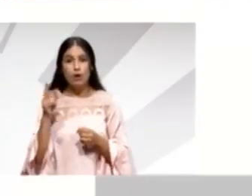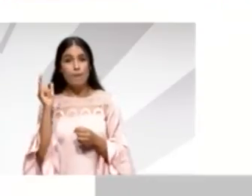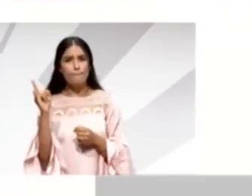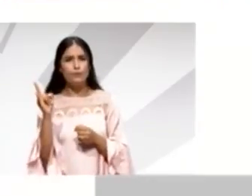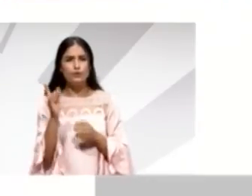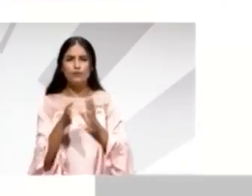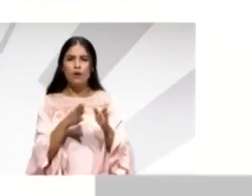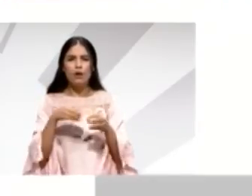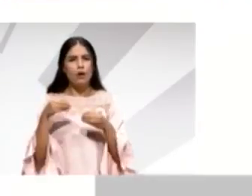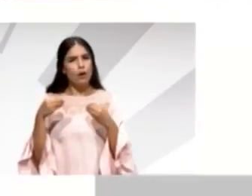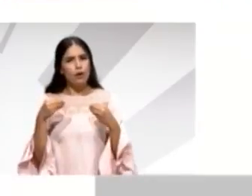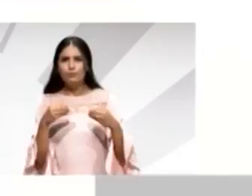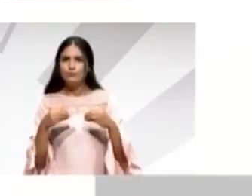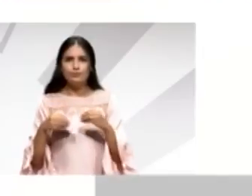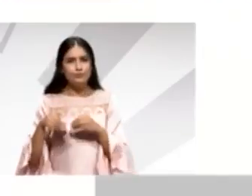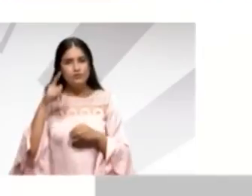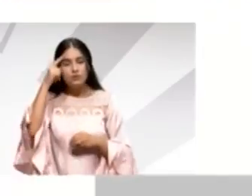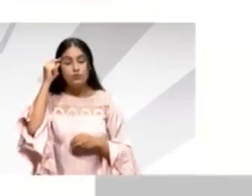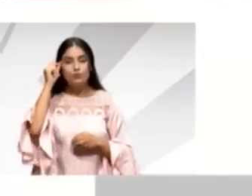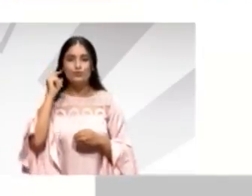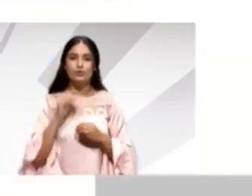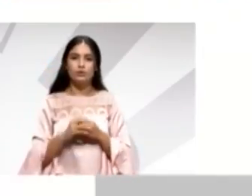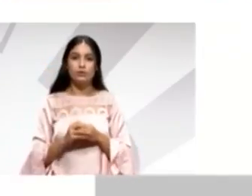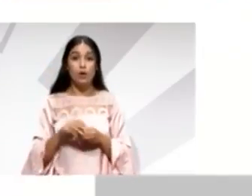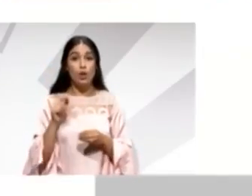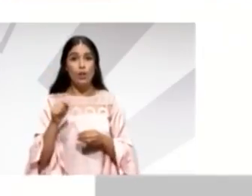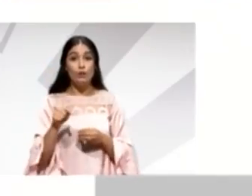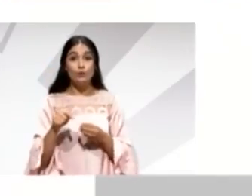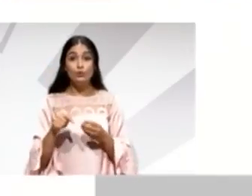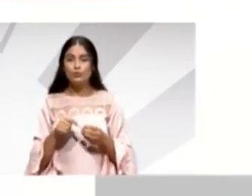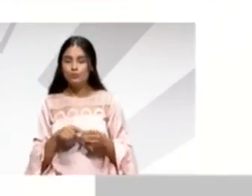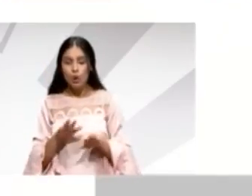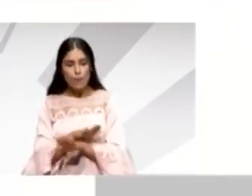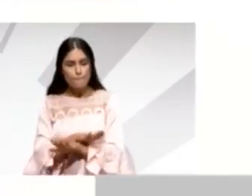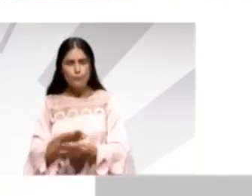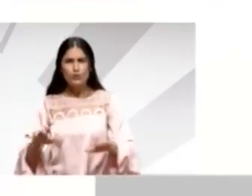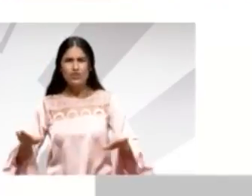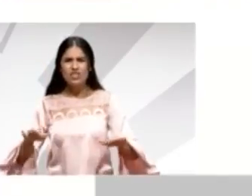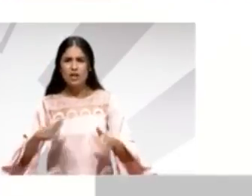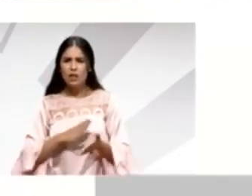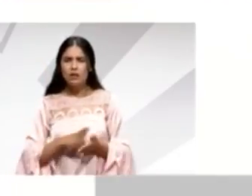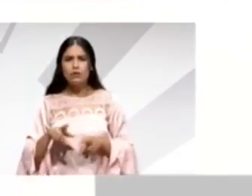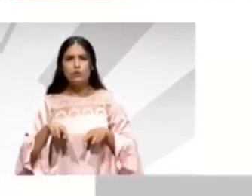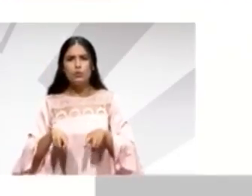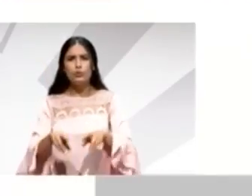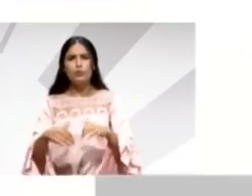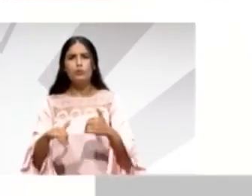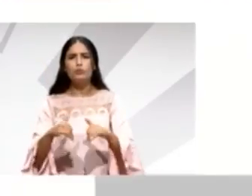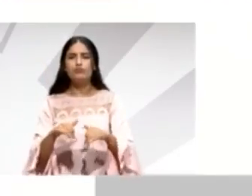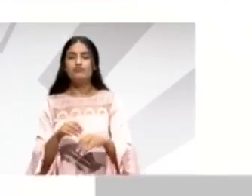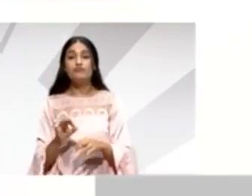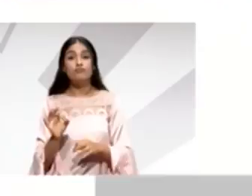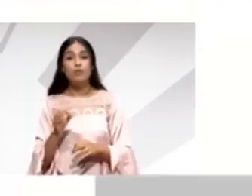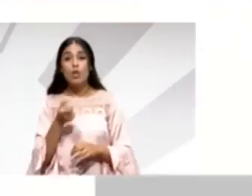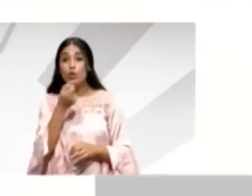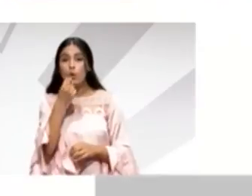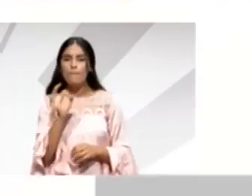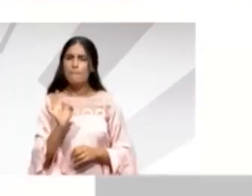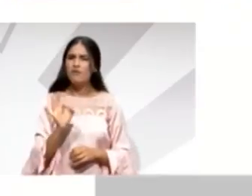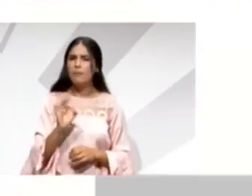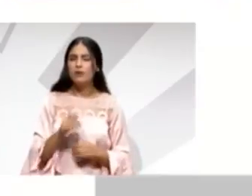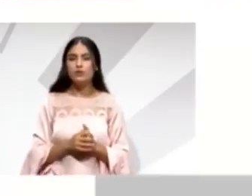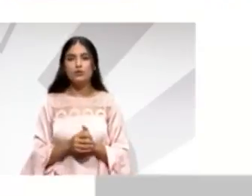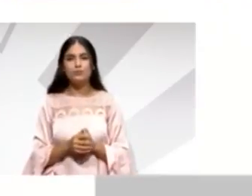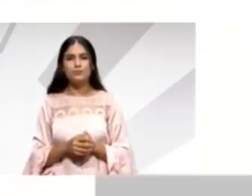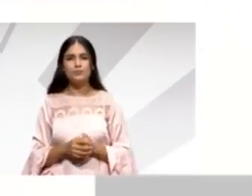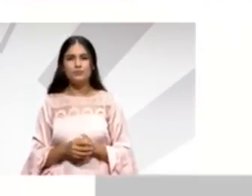في سيدي بوزيد اليوم تعاني الامرين اليوم البنيه التحتيه المتحريه اليوم الدوله اليوم الاطباء من اثنين